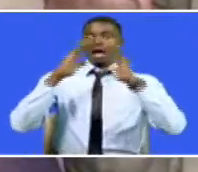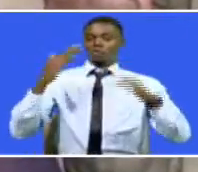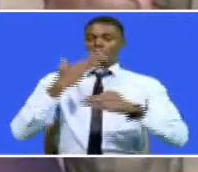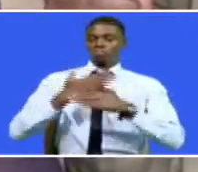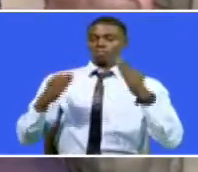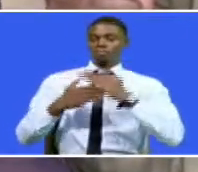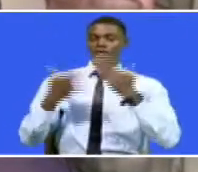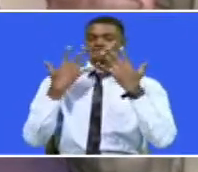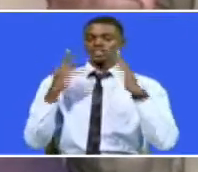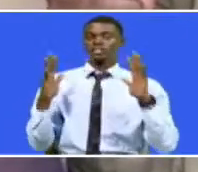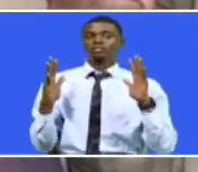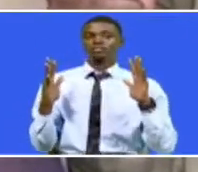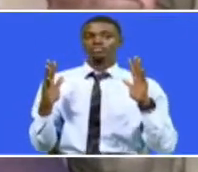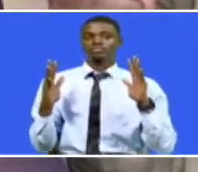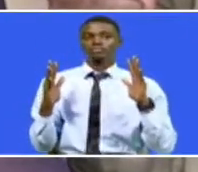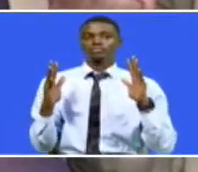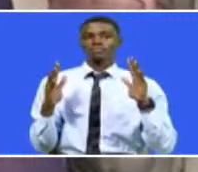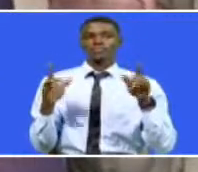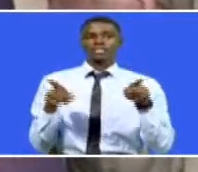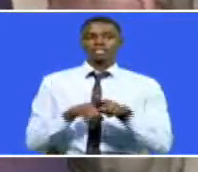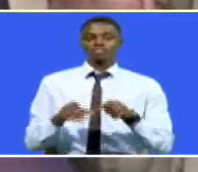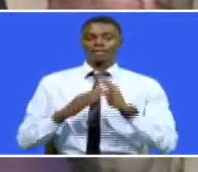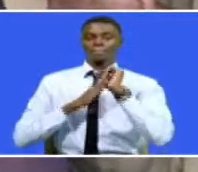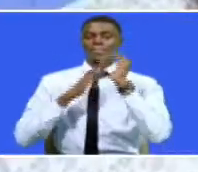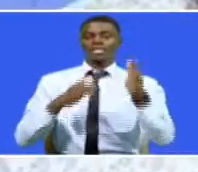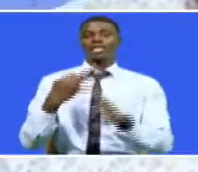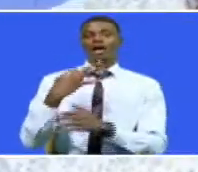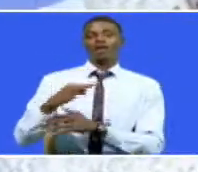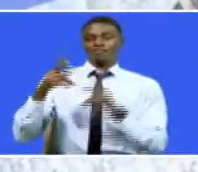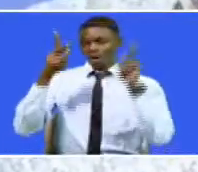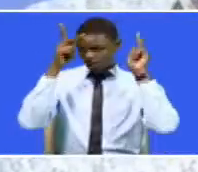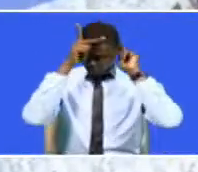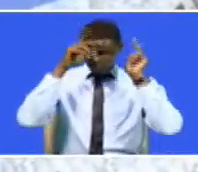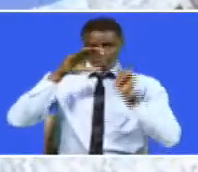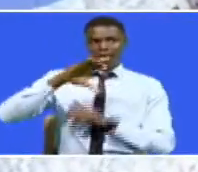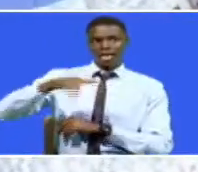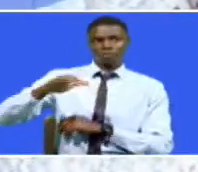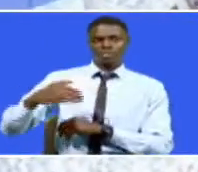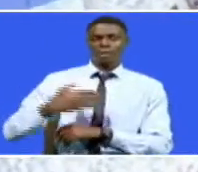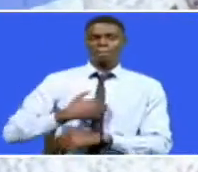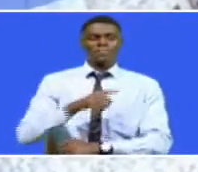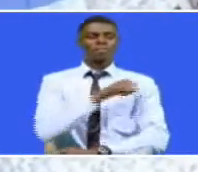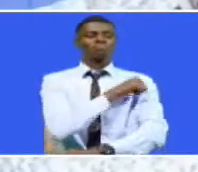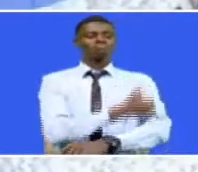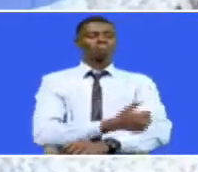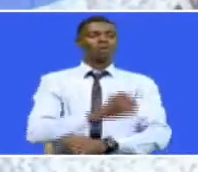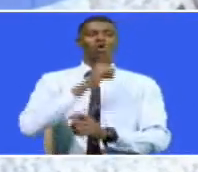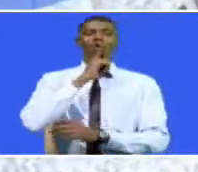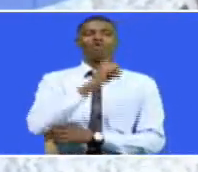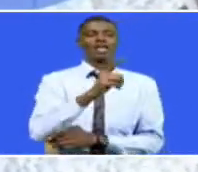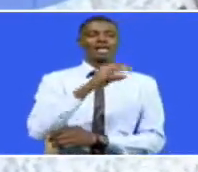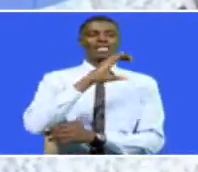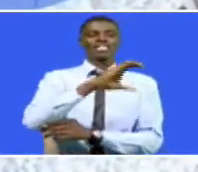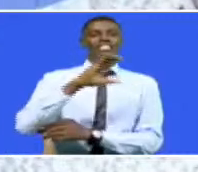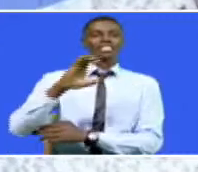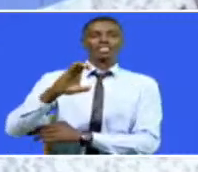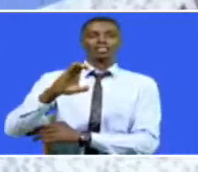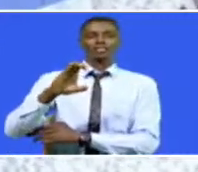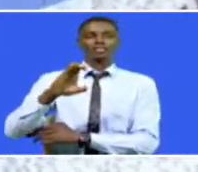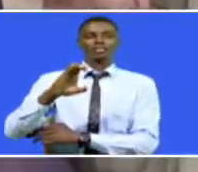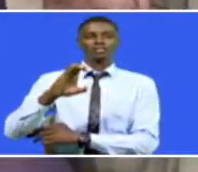nimemjengea kama kiongozi wa Kakamega County. Pia nimeauthorize CEC wetu